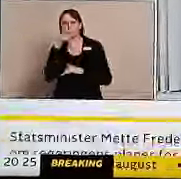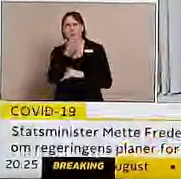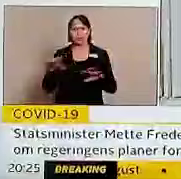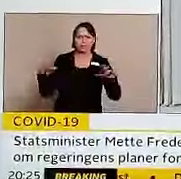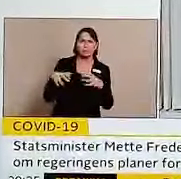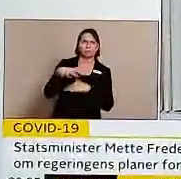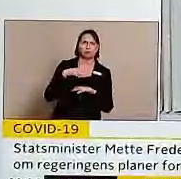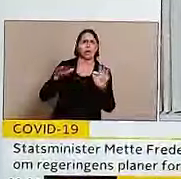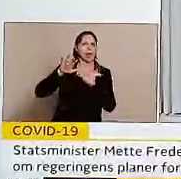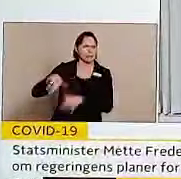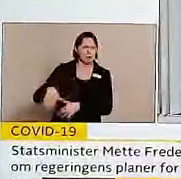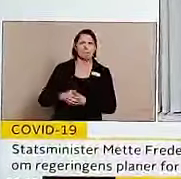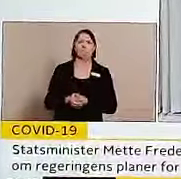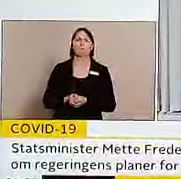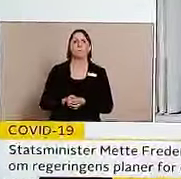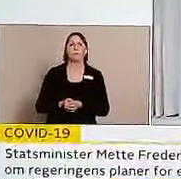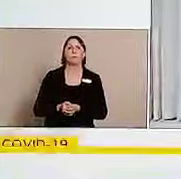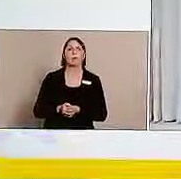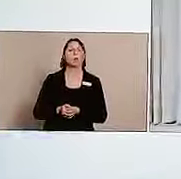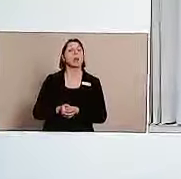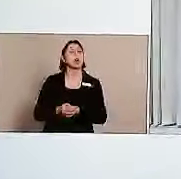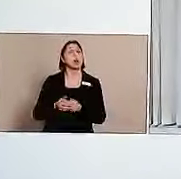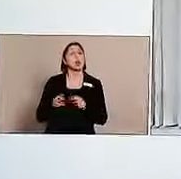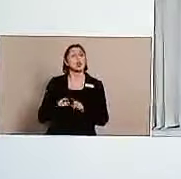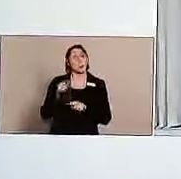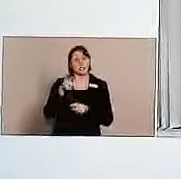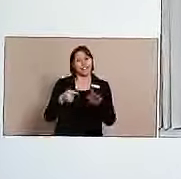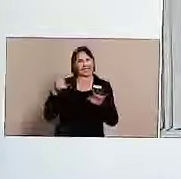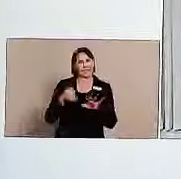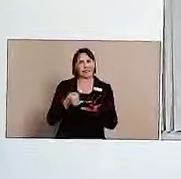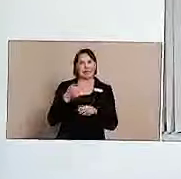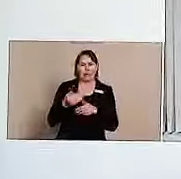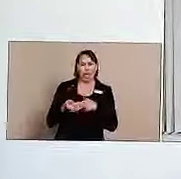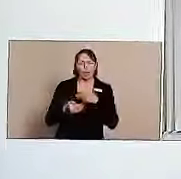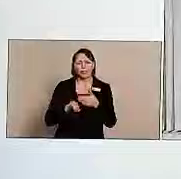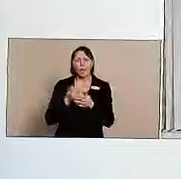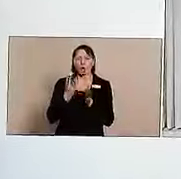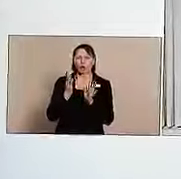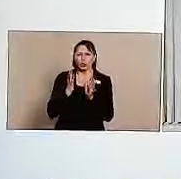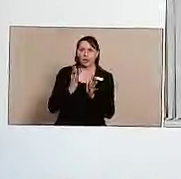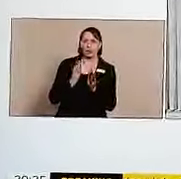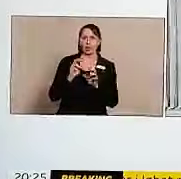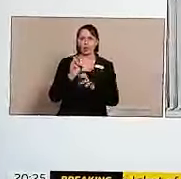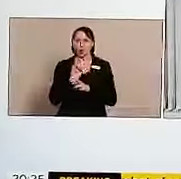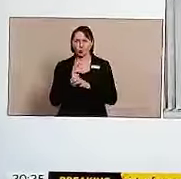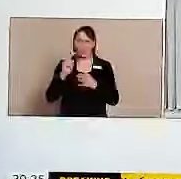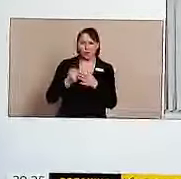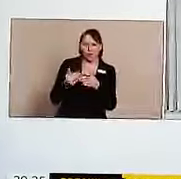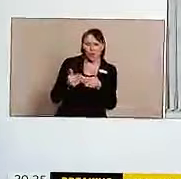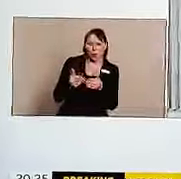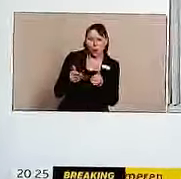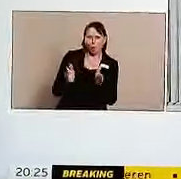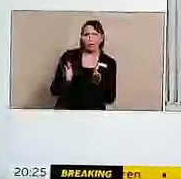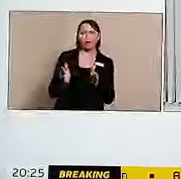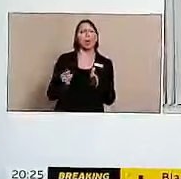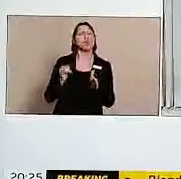sammen. Som en del af den her gradvise og forsigtige kontrollerede genåbning, bliver der arbejdet på en app,